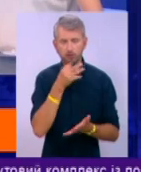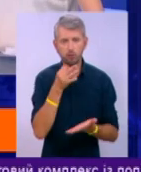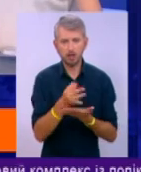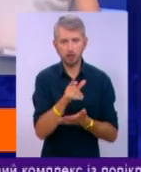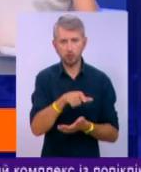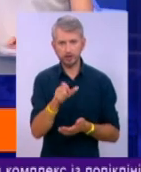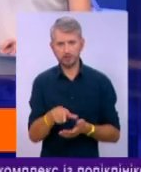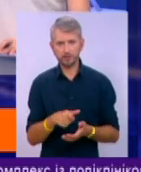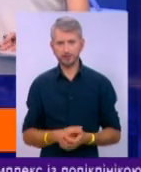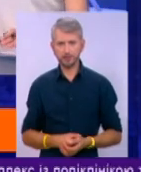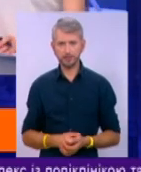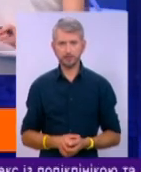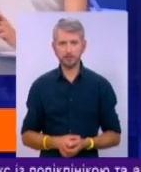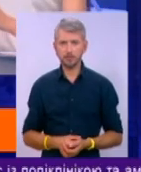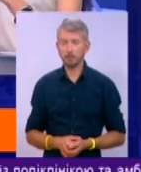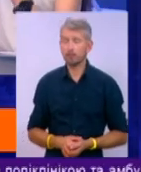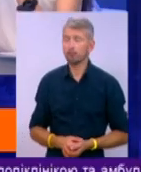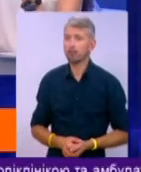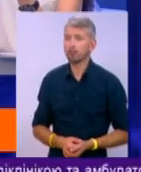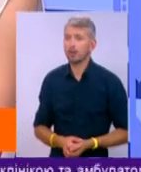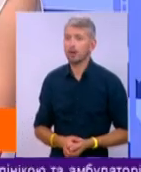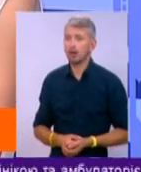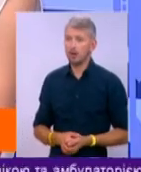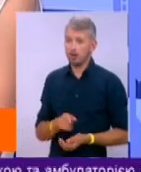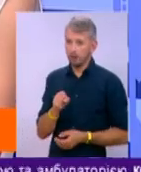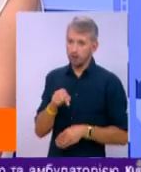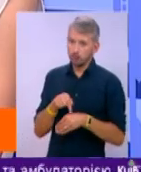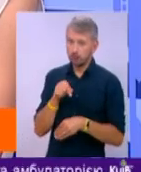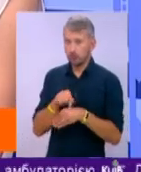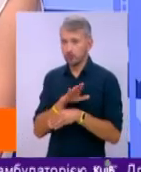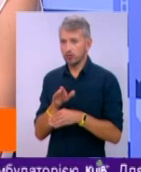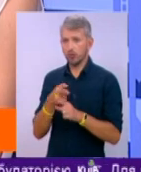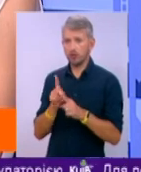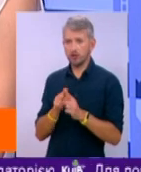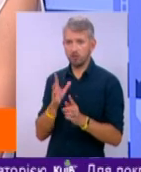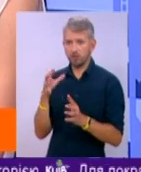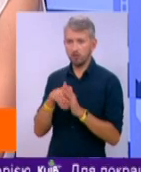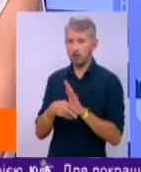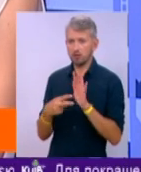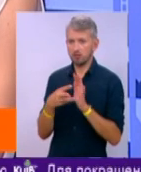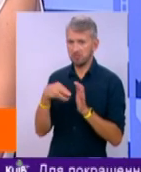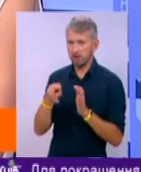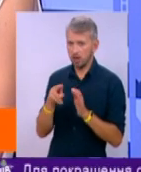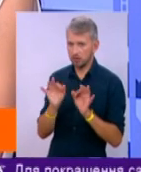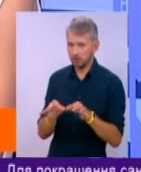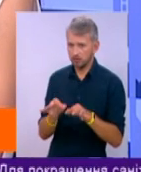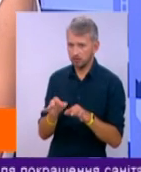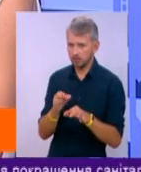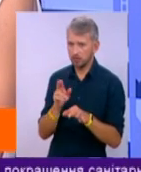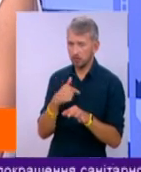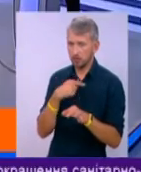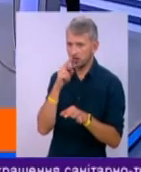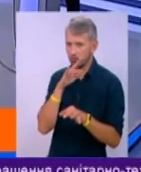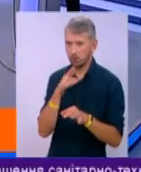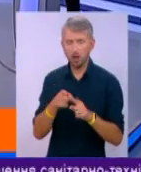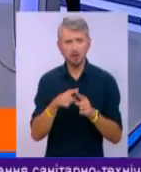осіб. Пане Ігоре, чи ви відчуваєте ці вливання 7 мільярдів, так, наскільки я не помиляюсь? Ну,